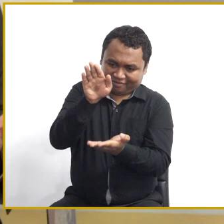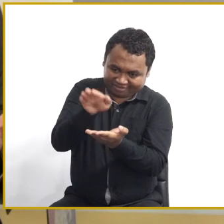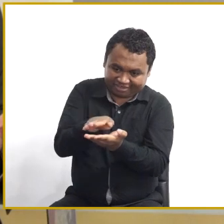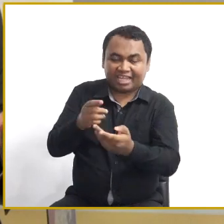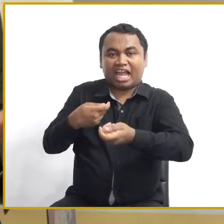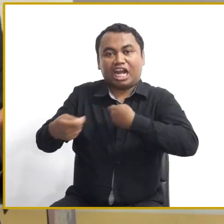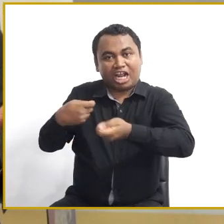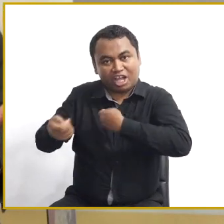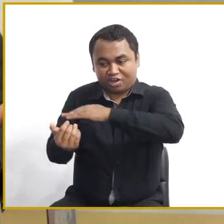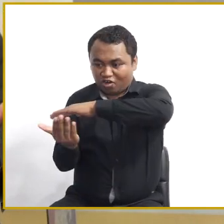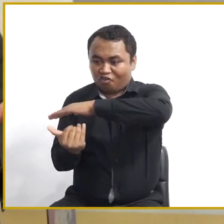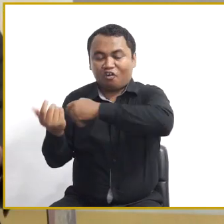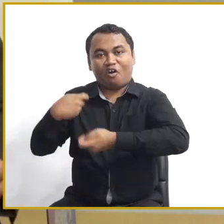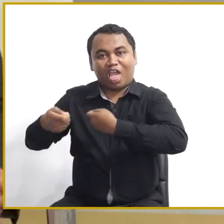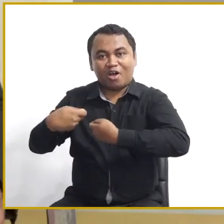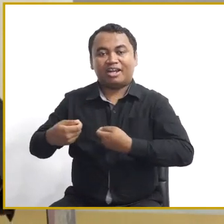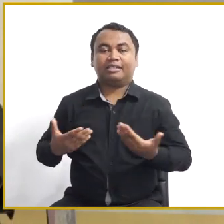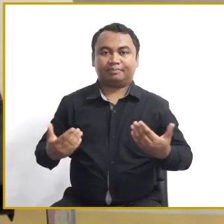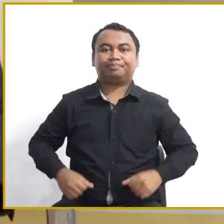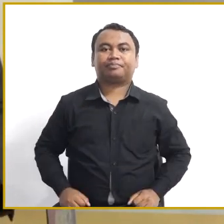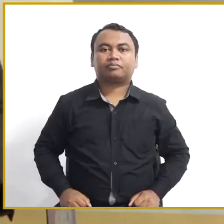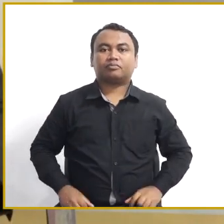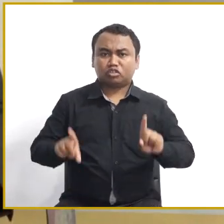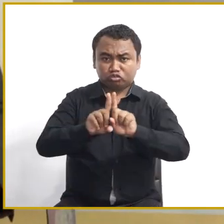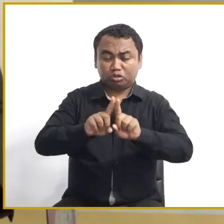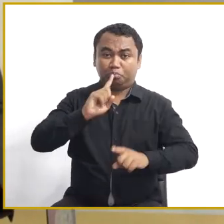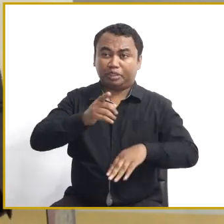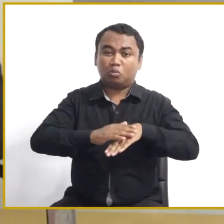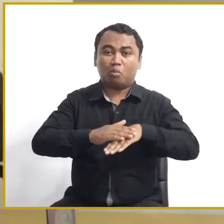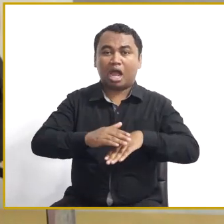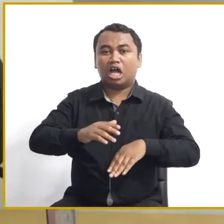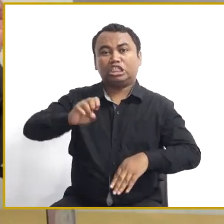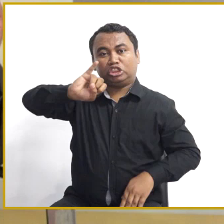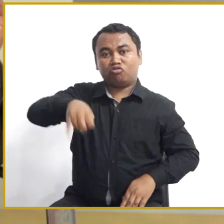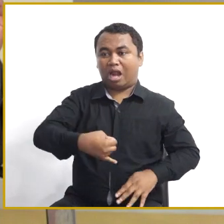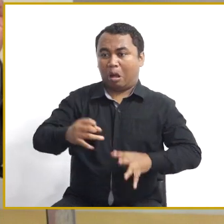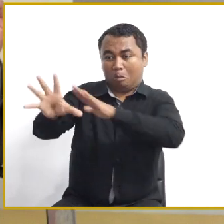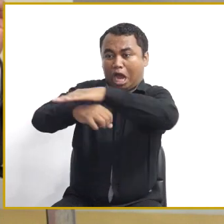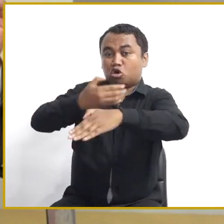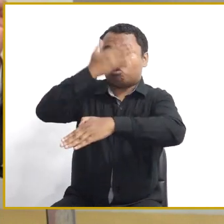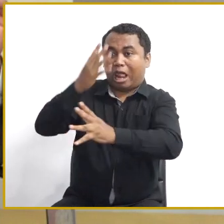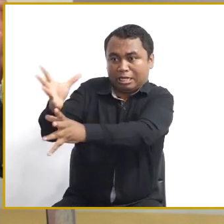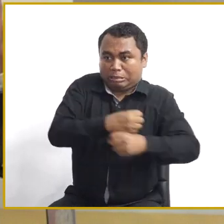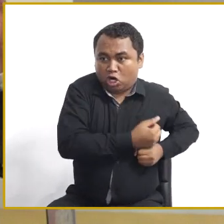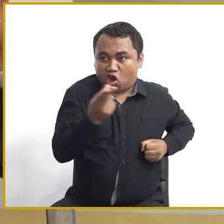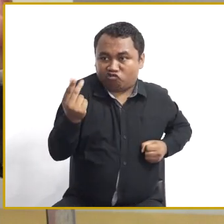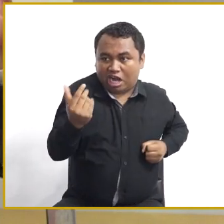daholo ao anatin'zay zavatra io. Resaka kidnapping anao teo, eto zany dia apetrako tsara aloha